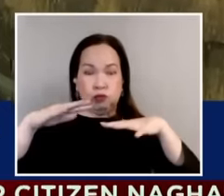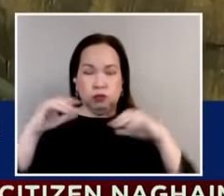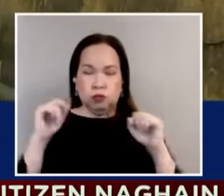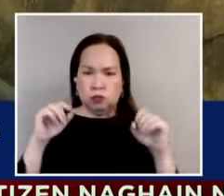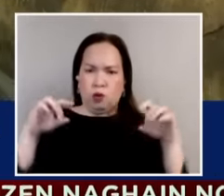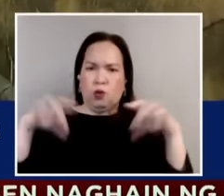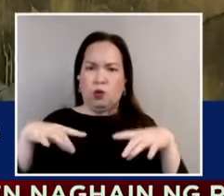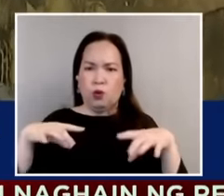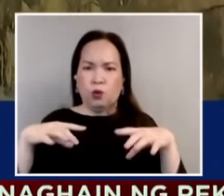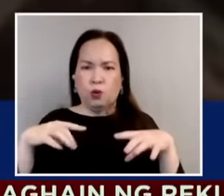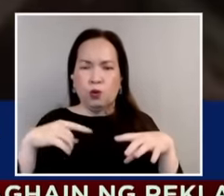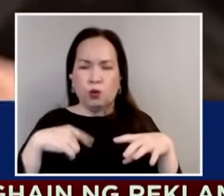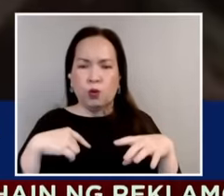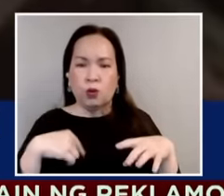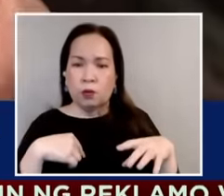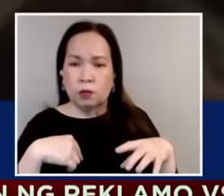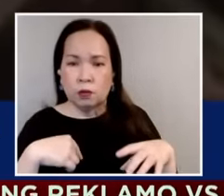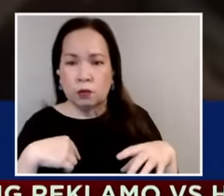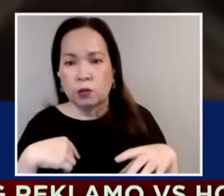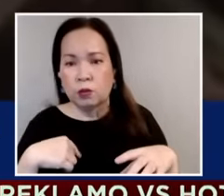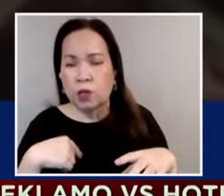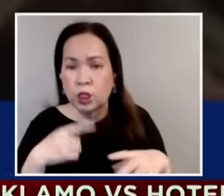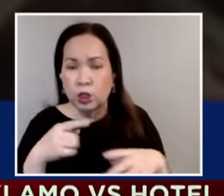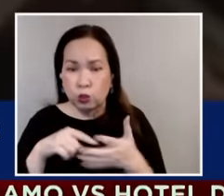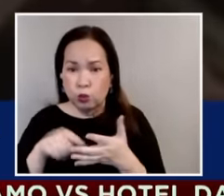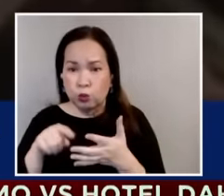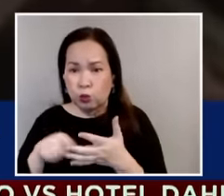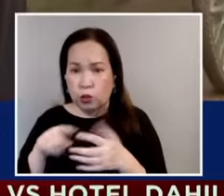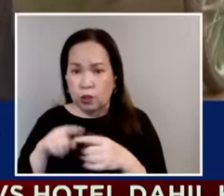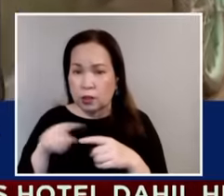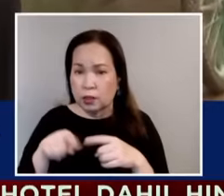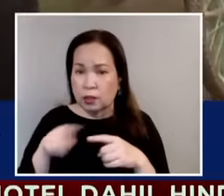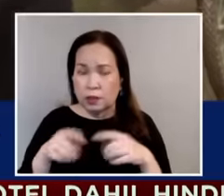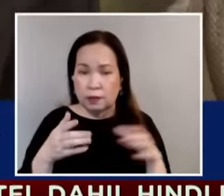din, nag-ano kami sa ibang gamit doon sa taas, sa simbahan.